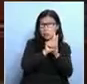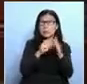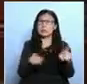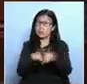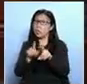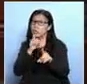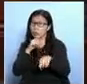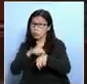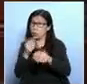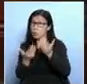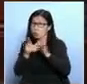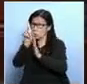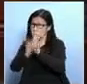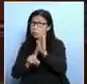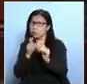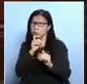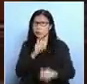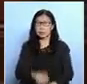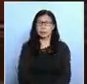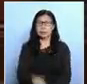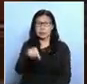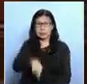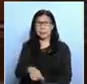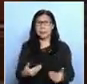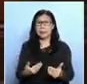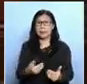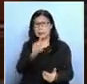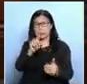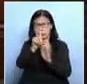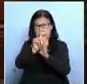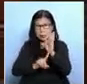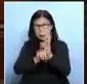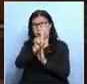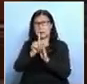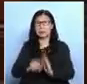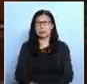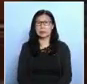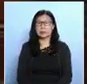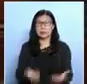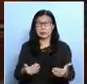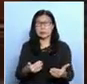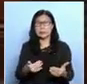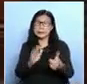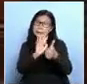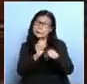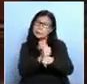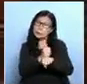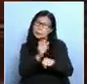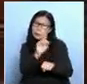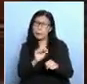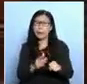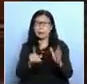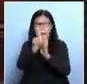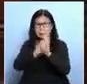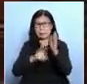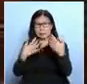down、所以就這些調整呢無論是什麼都好，借一下個勢、就會